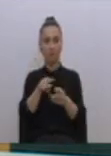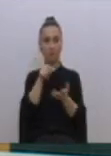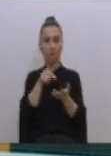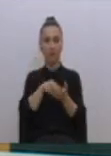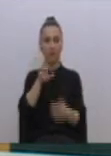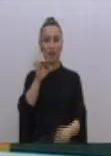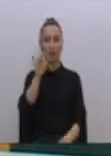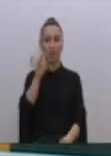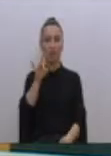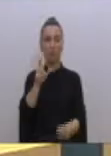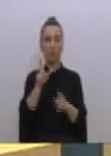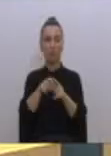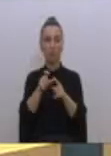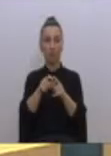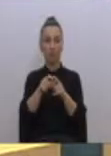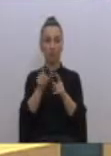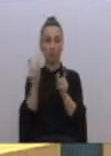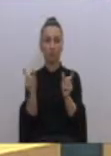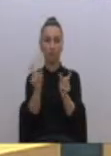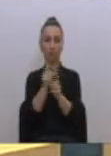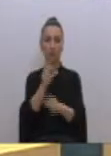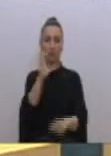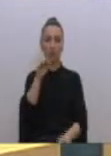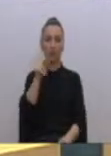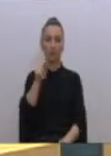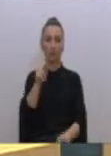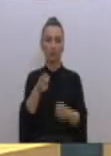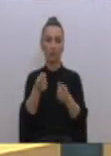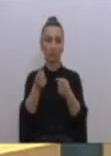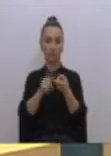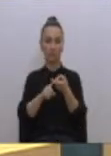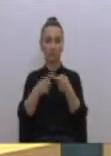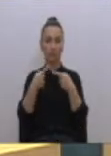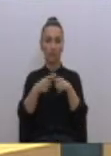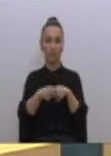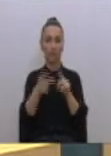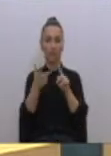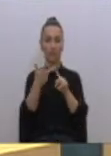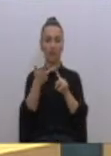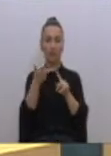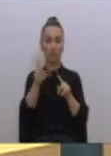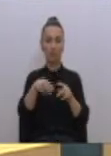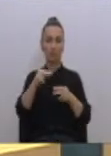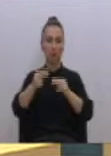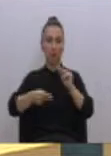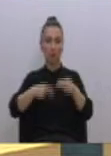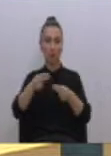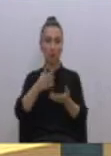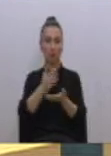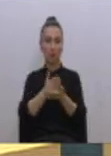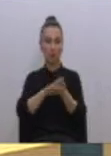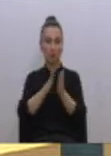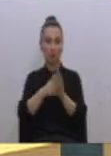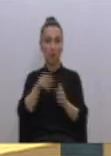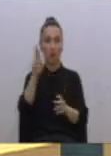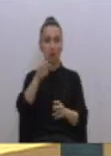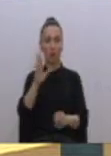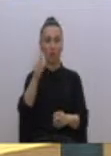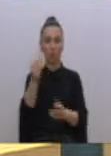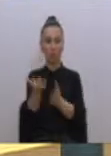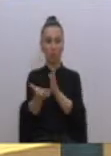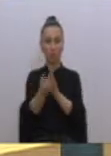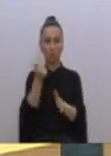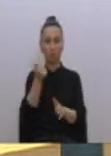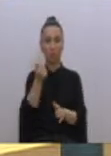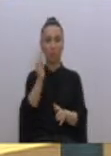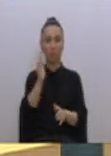ლიბორის მექანიზმისა შემოდის soft mechanism-ი და სამივე ხელშეკრულებაში, რომელთა წარმ შეთანხმებით ცვლილება შედის, თუ მომავალში დოლარში იქნება თანხა